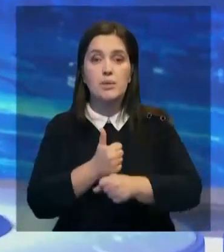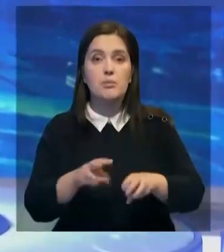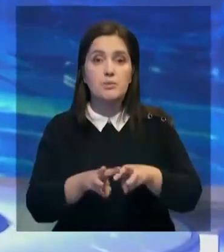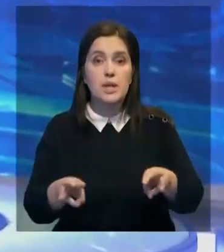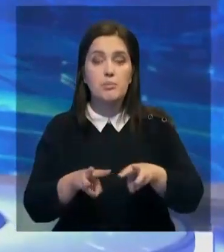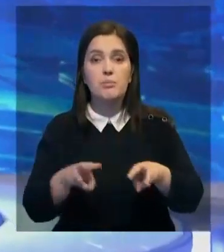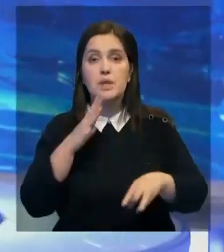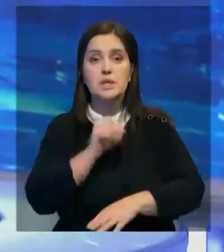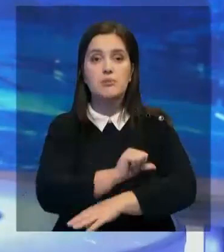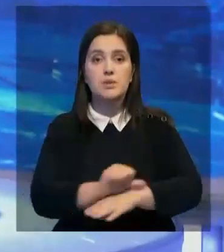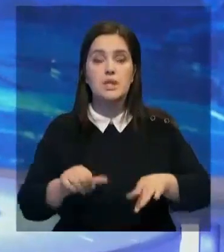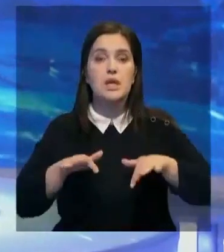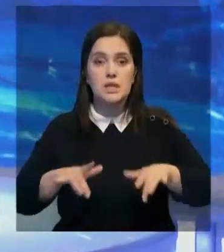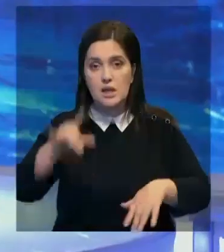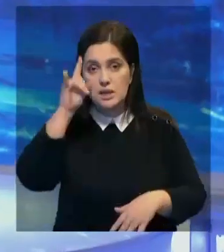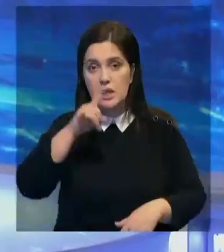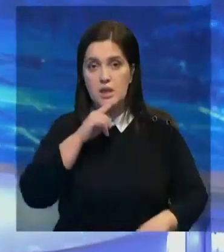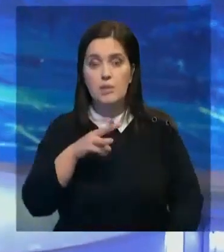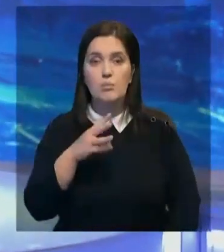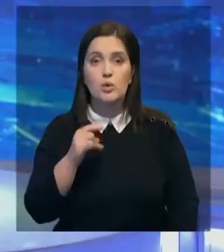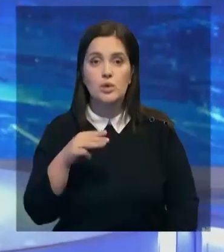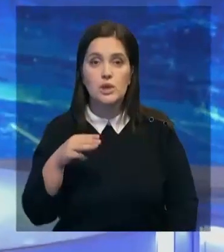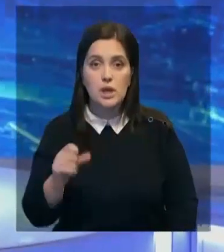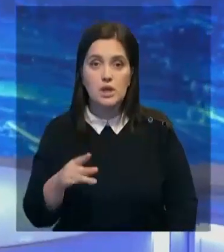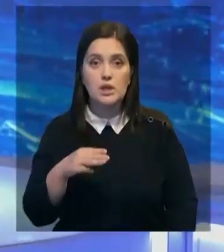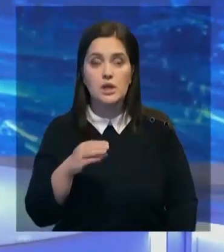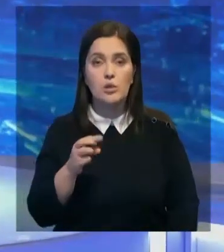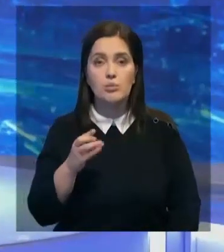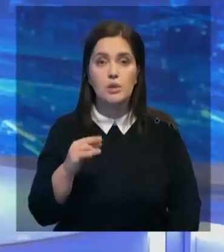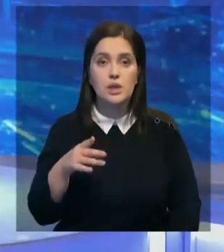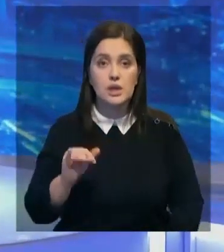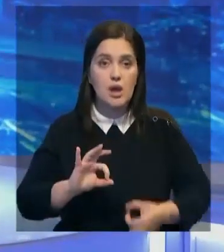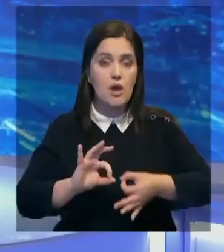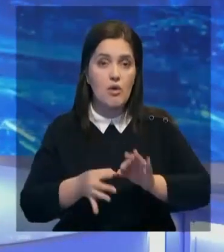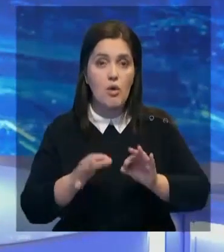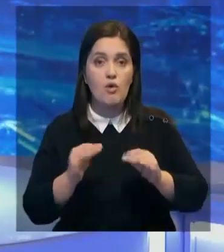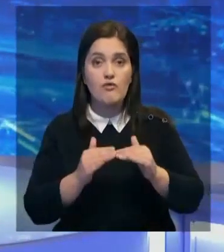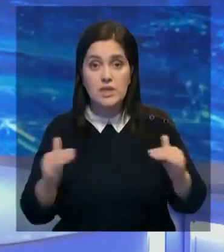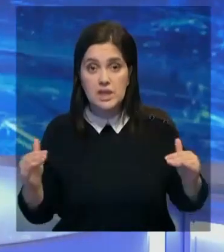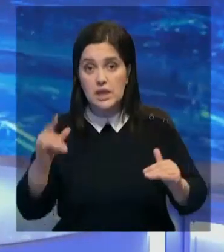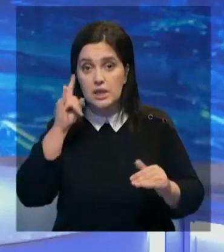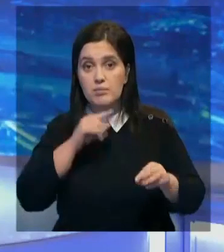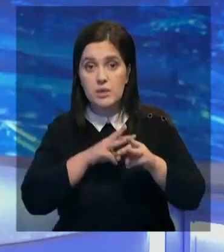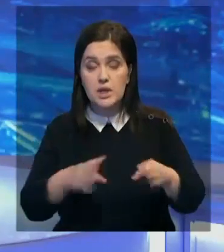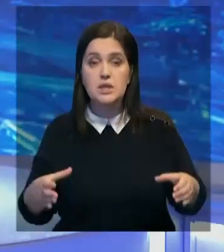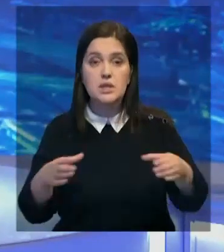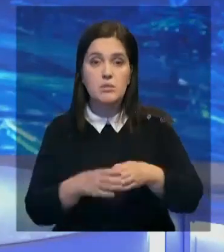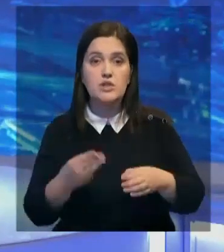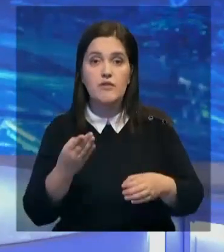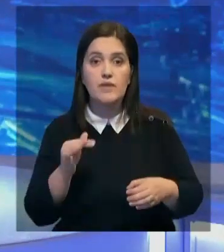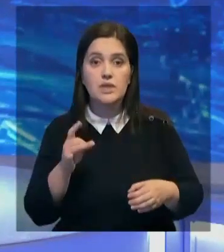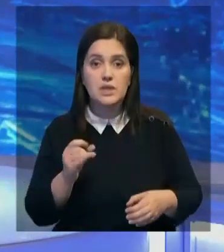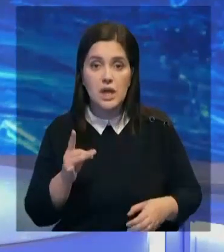заместителем премьер-министра, министром иностранных дел Казахстана Мухтаром Тлеуберди. Подробности официального визита главы